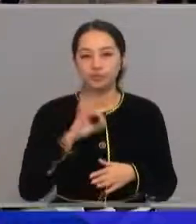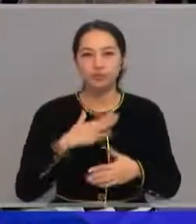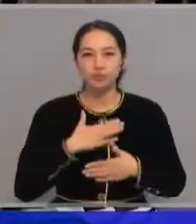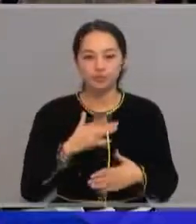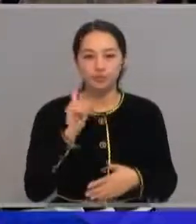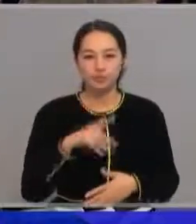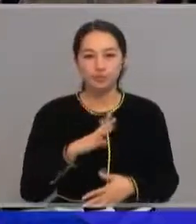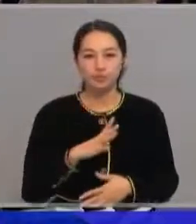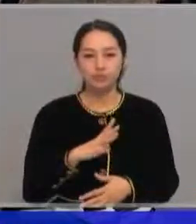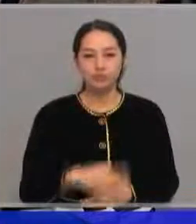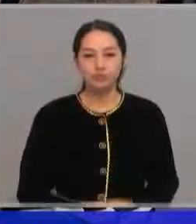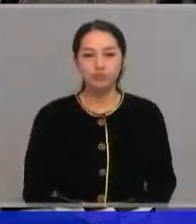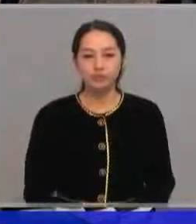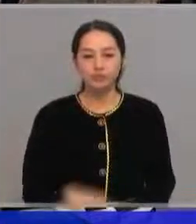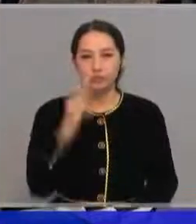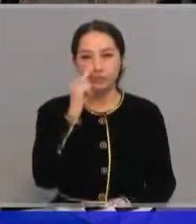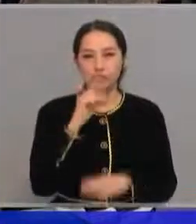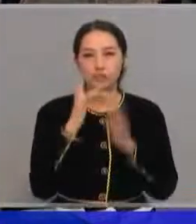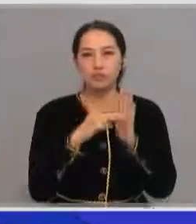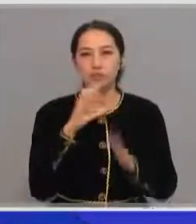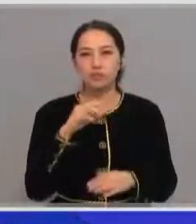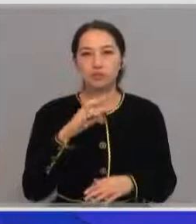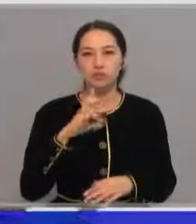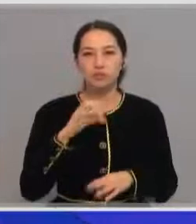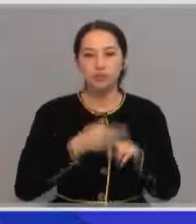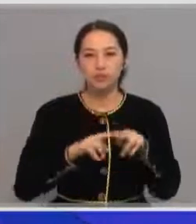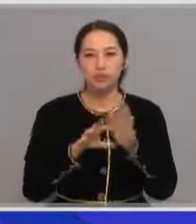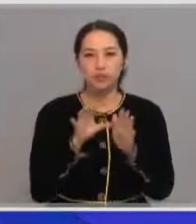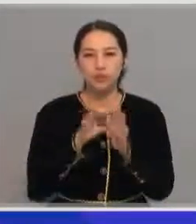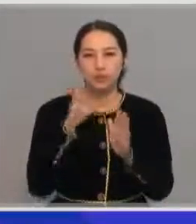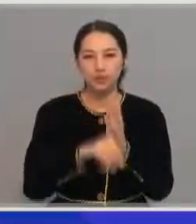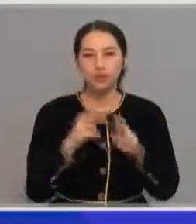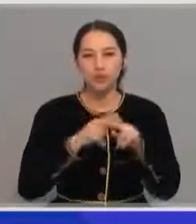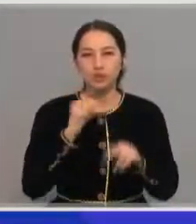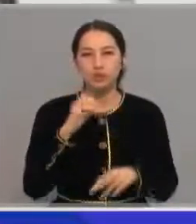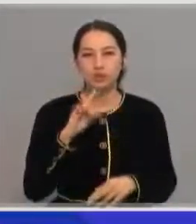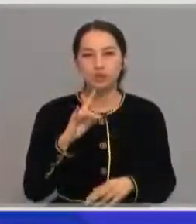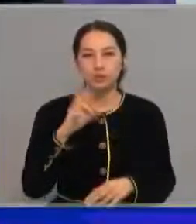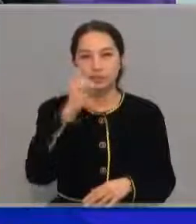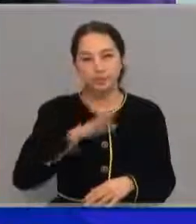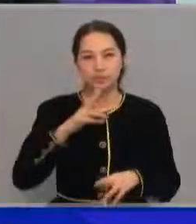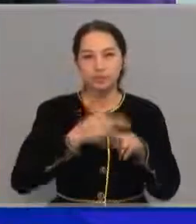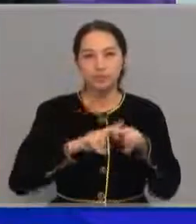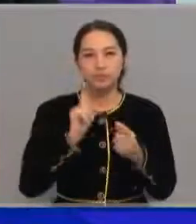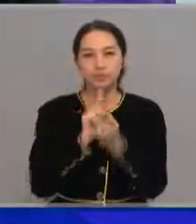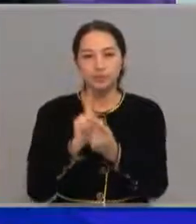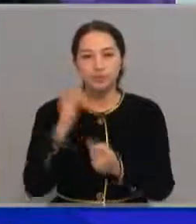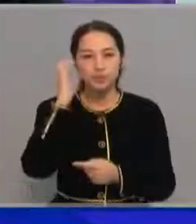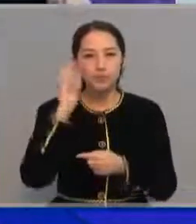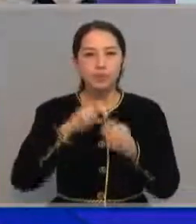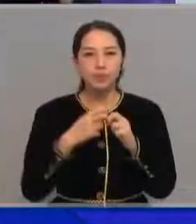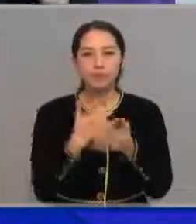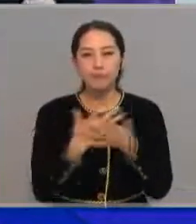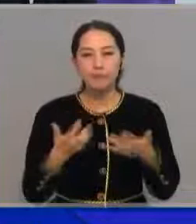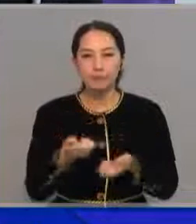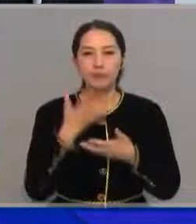көп. Шымкенттік сенаторлар өз сайлаушыларын да ұмыт қалдырмады. Асарлық тұрғындармен жүздесіп, мәселелерін тыңдады.